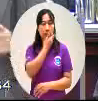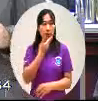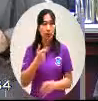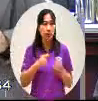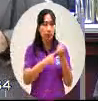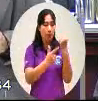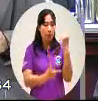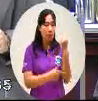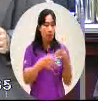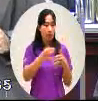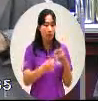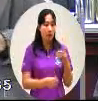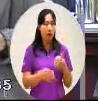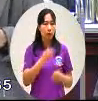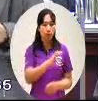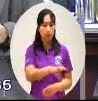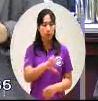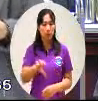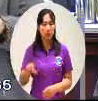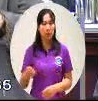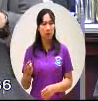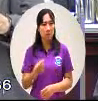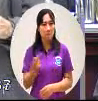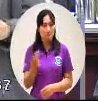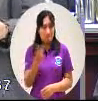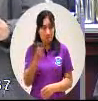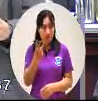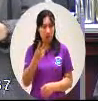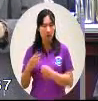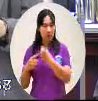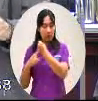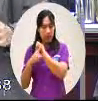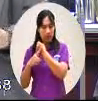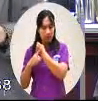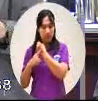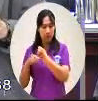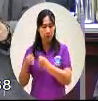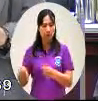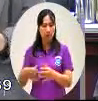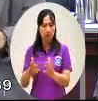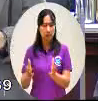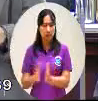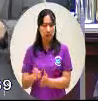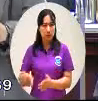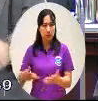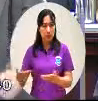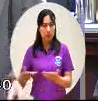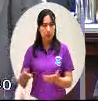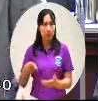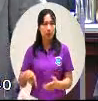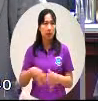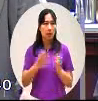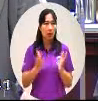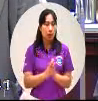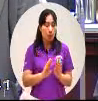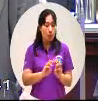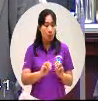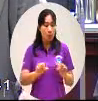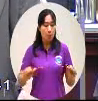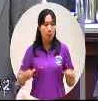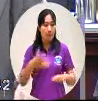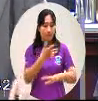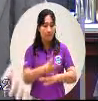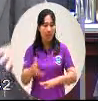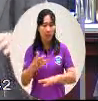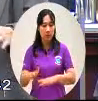说看这个部分，如果虽然这些他的所有的土地被流失，